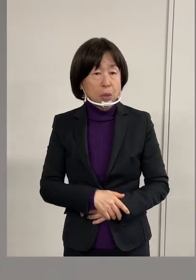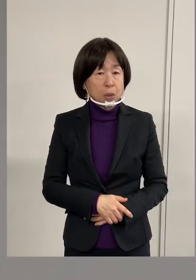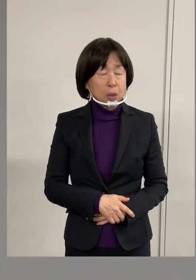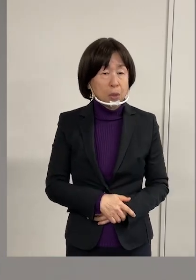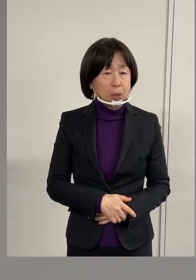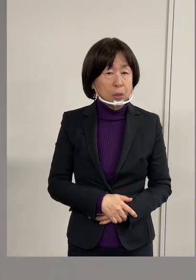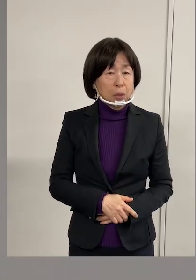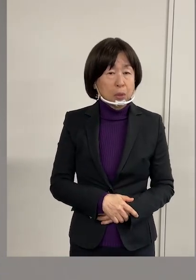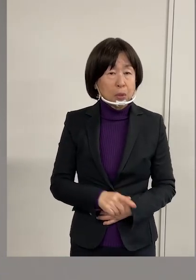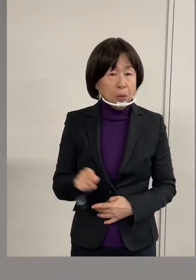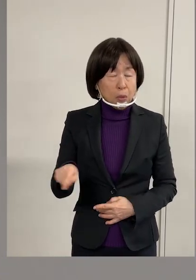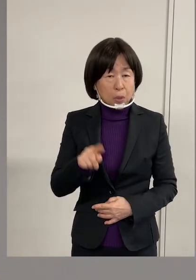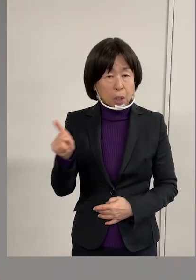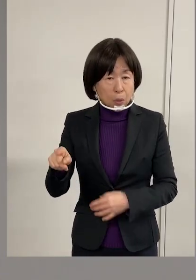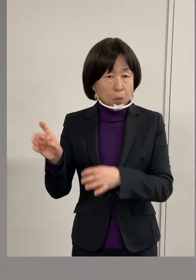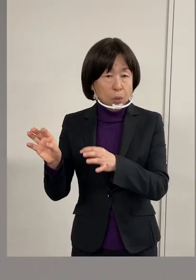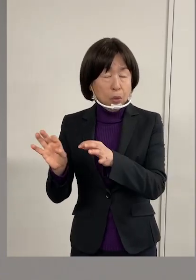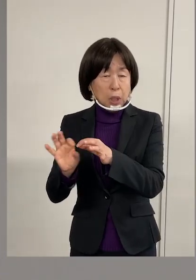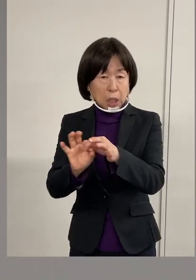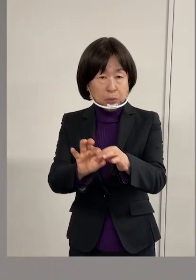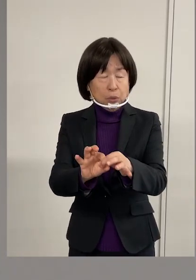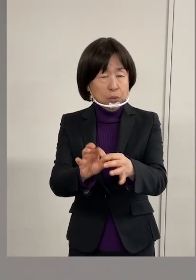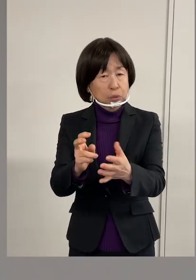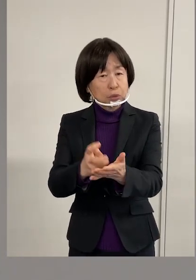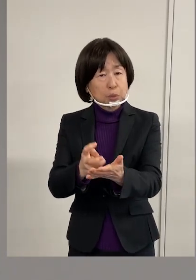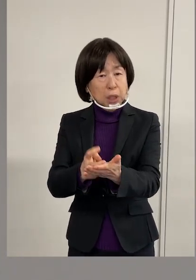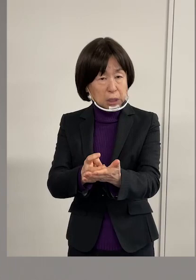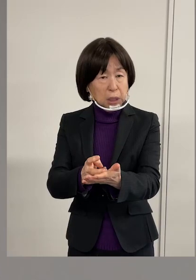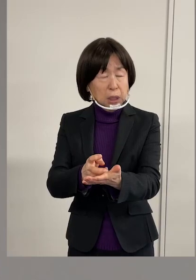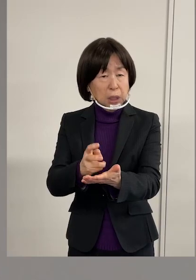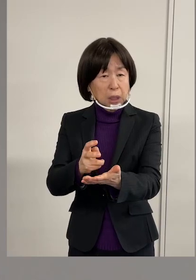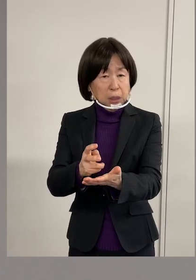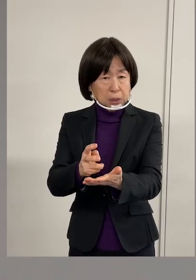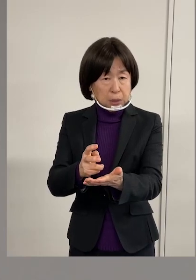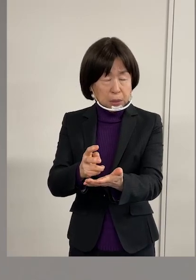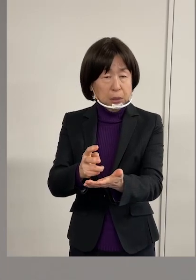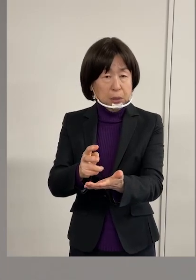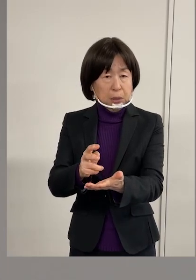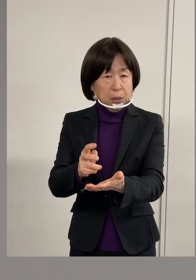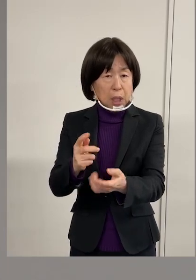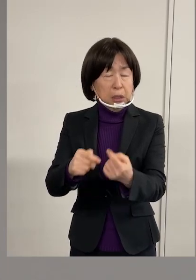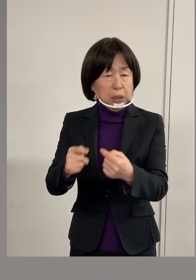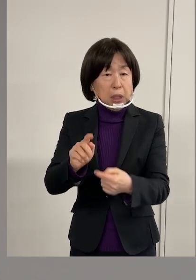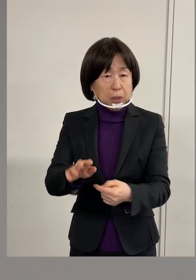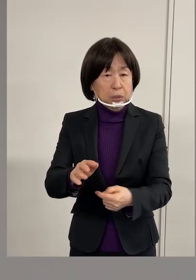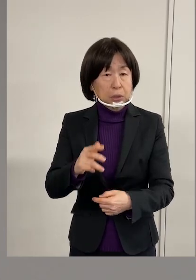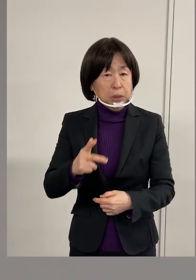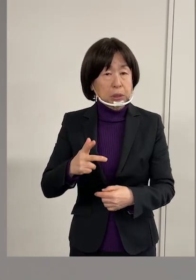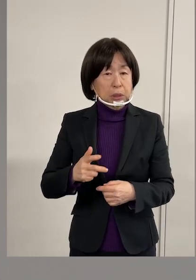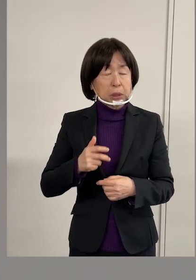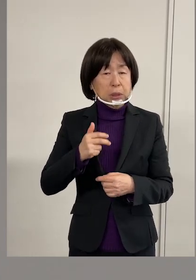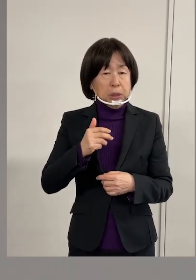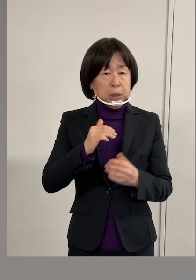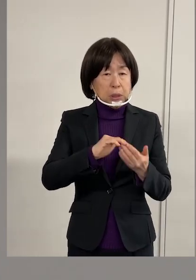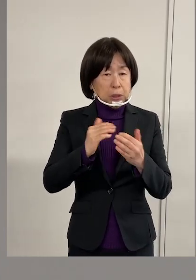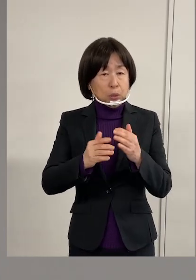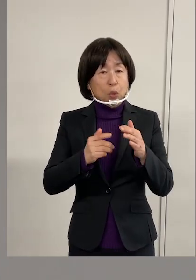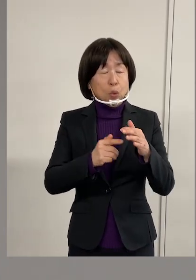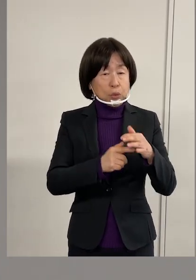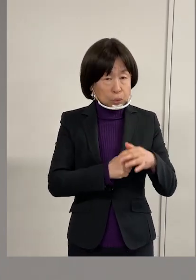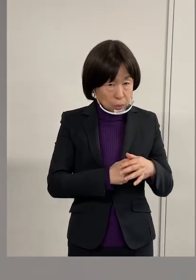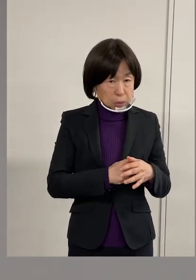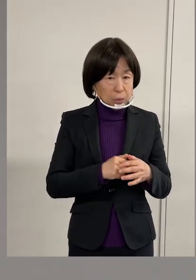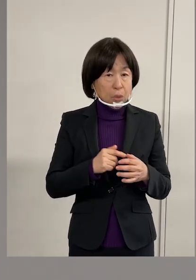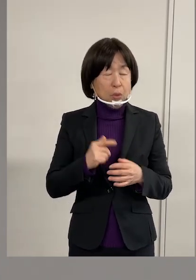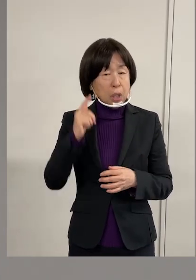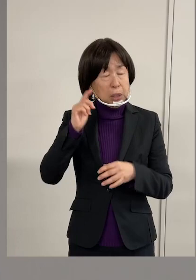けで、継続すべきという声もありますけれども、まあ、市町村の立場として、まあ、市長は、ま、どうお考えで、まあ、国に対する要望とあれば教